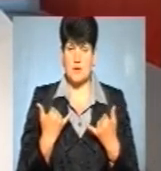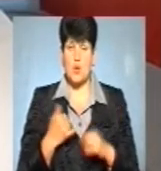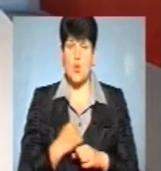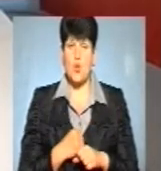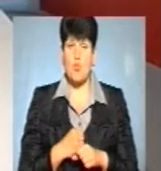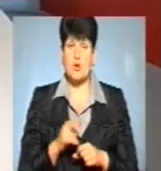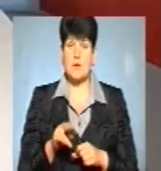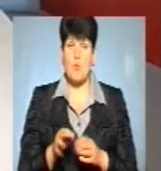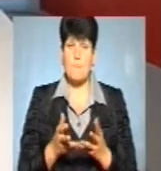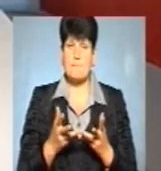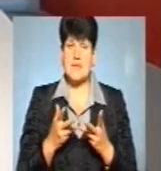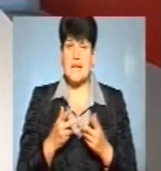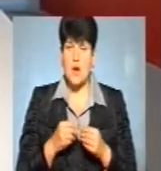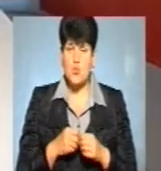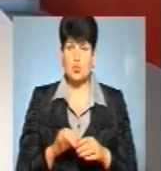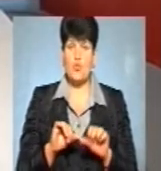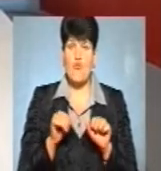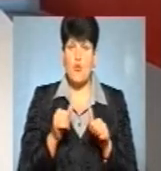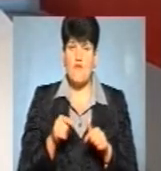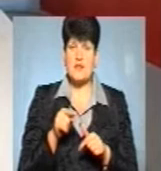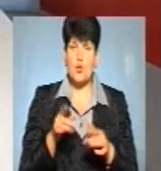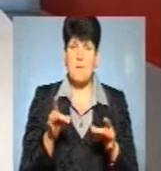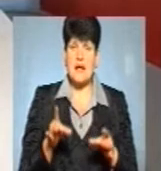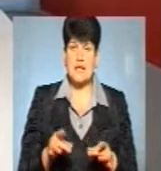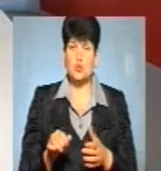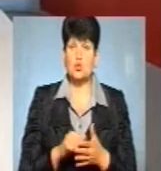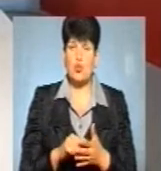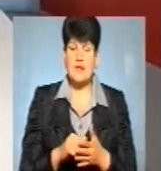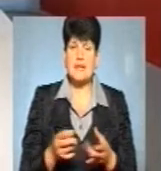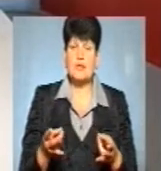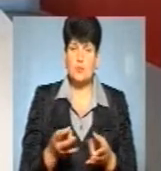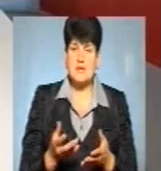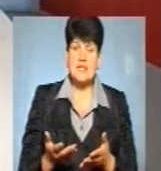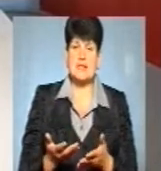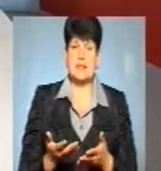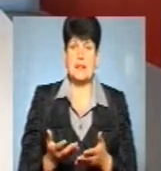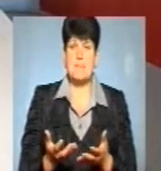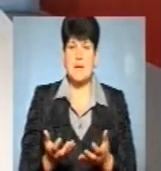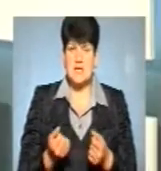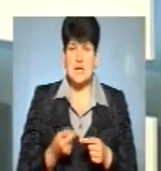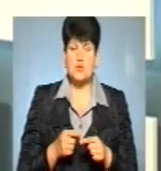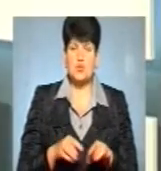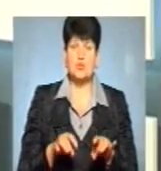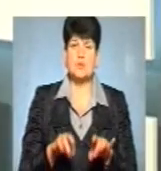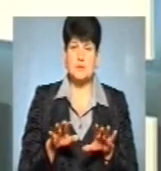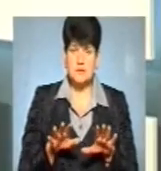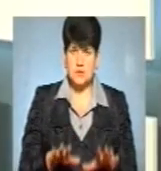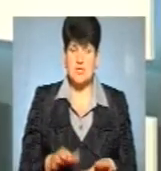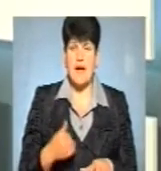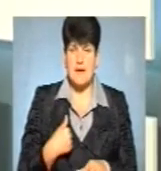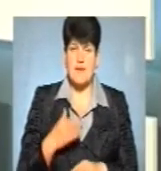робота по підрахунку і формуванню того пакету документів, який необхідний для прийняття такого оперативного рішення, а я